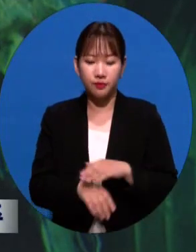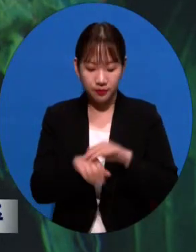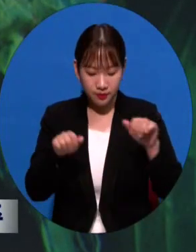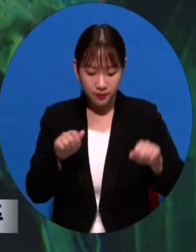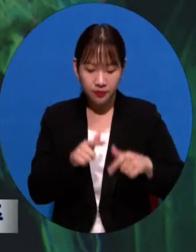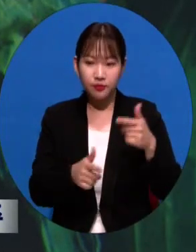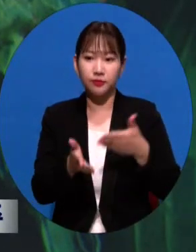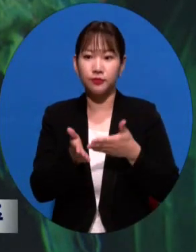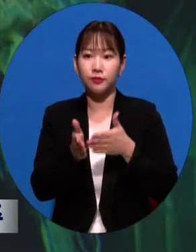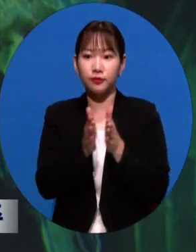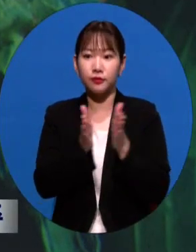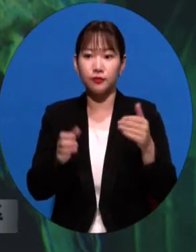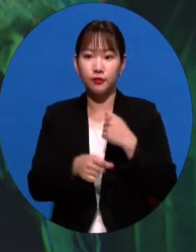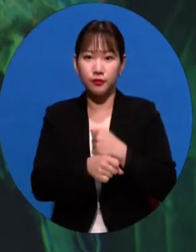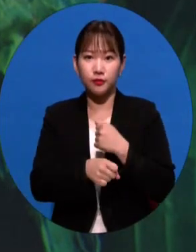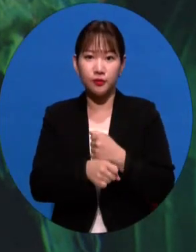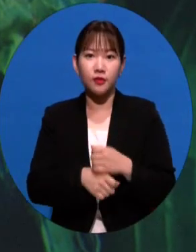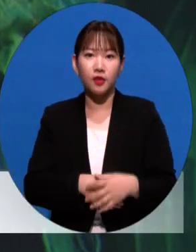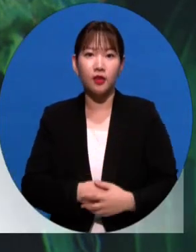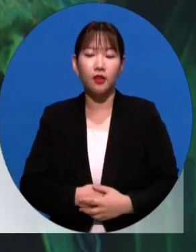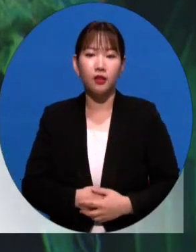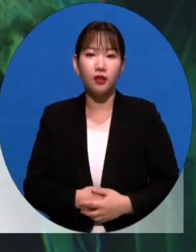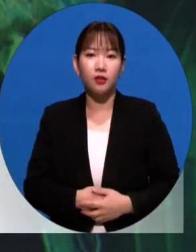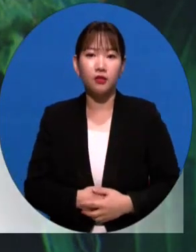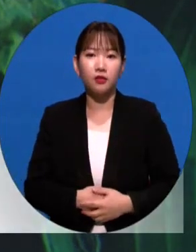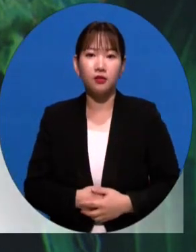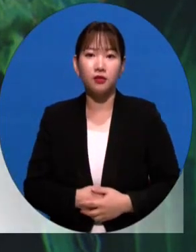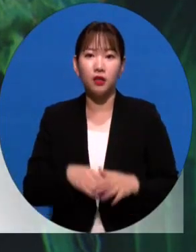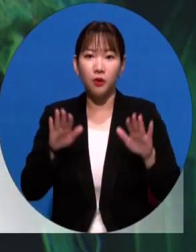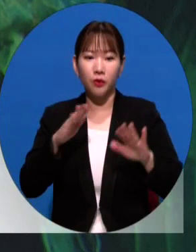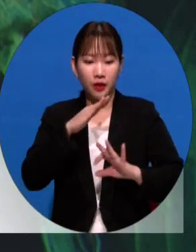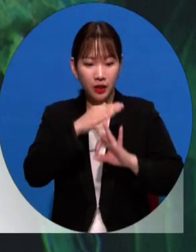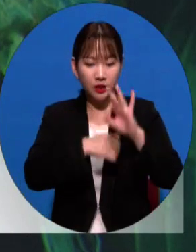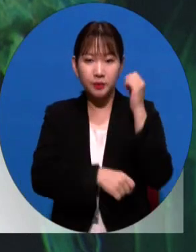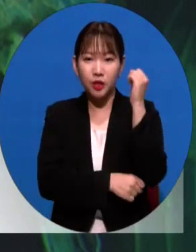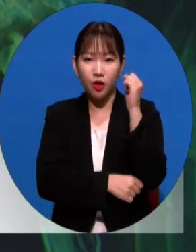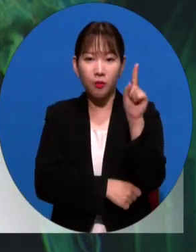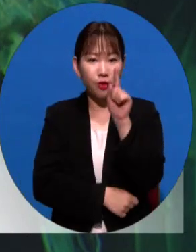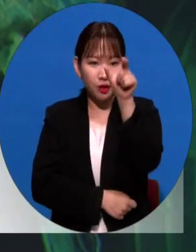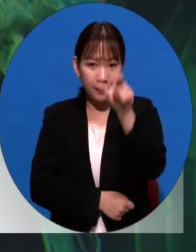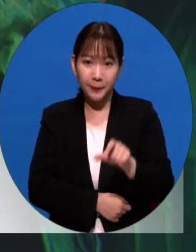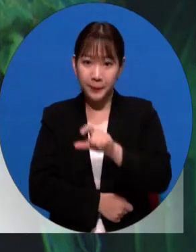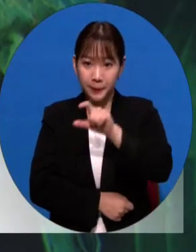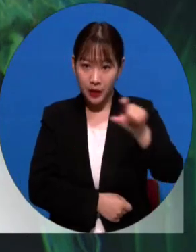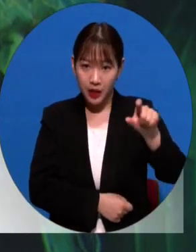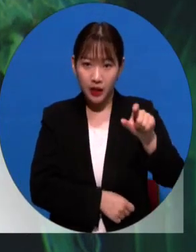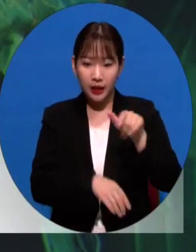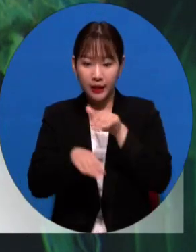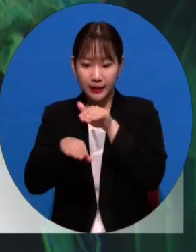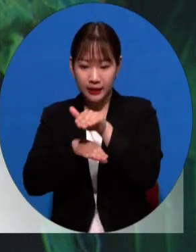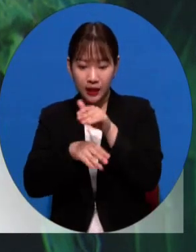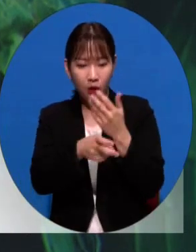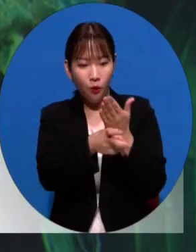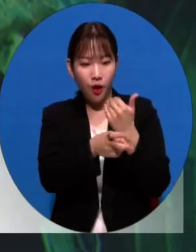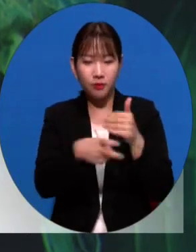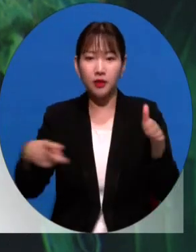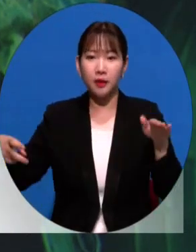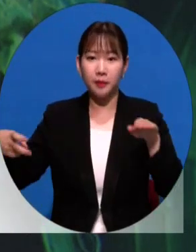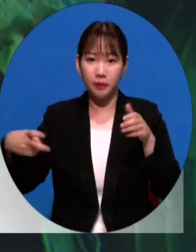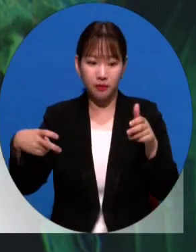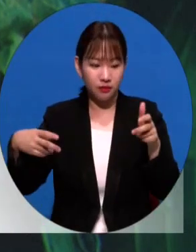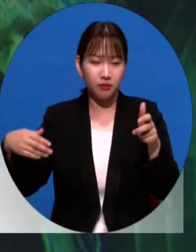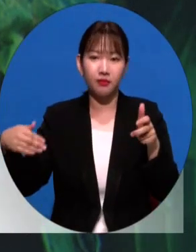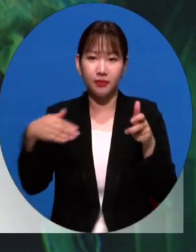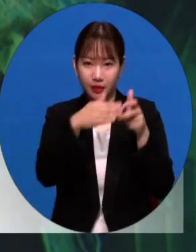여러분 안녕하십니까? 목포 MBC 뉴스데스크입니다. 오늘 오전 영암의 한 교차로에서 승용차가 화물차를 들이받아 두